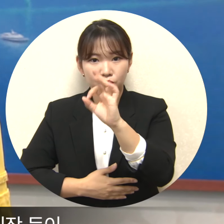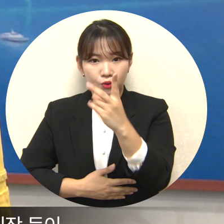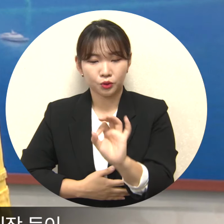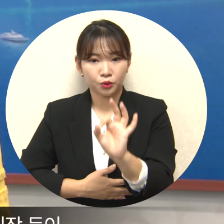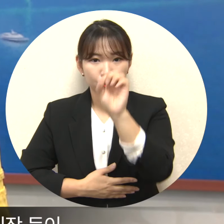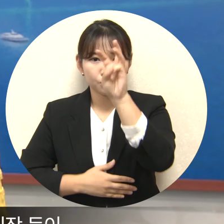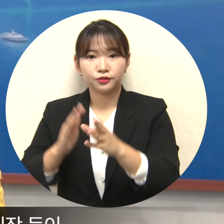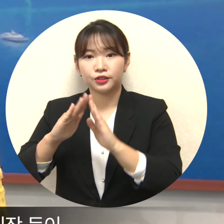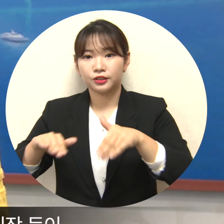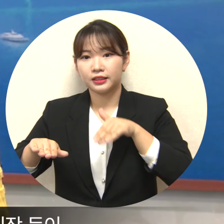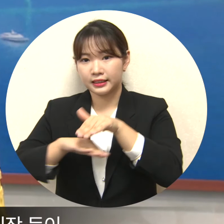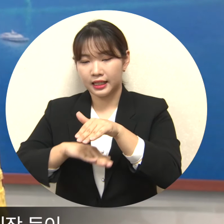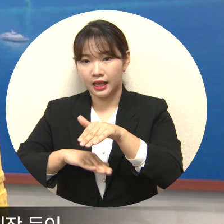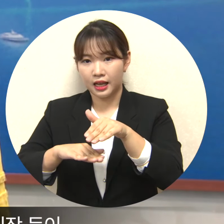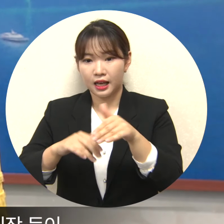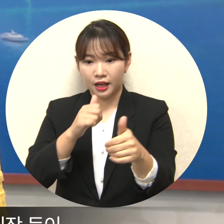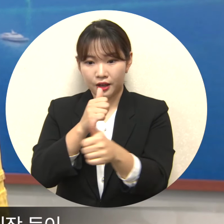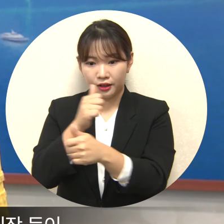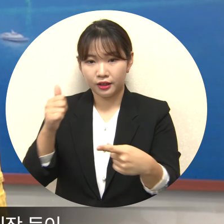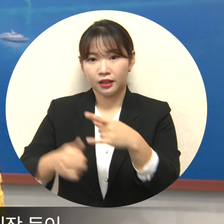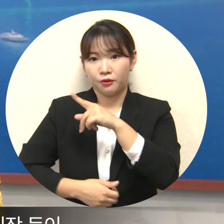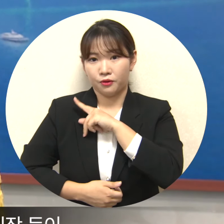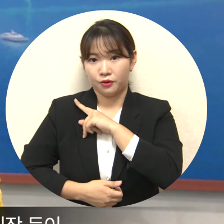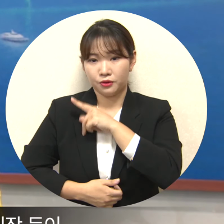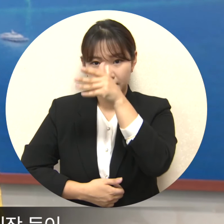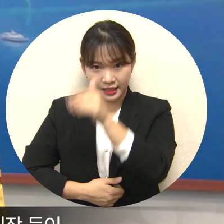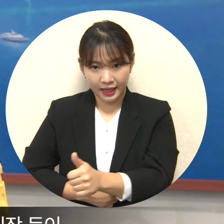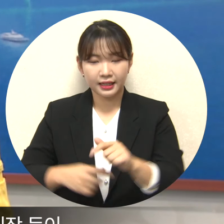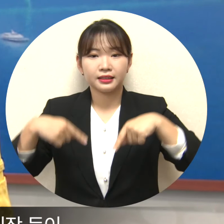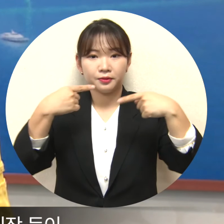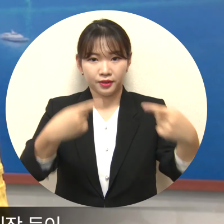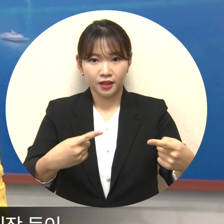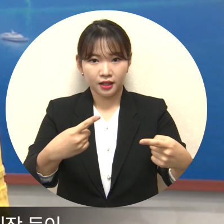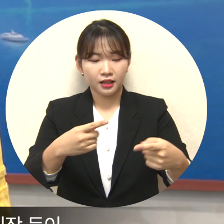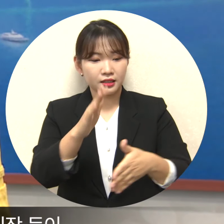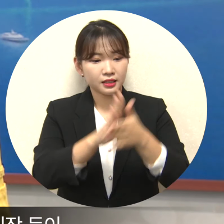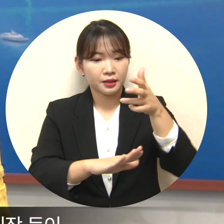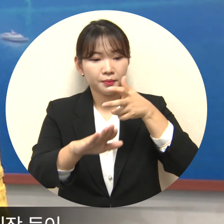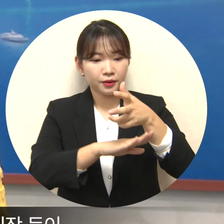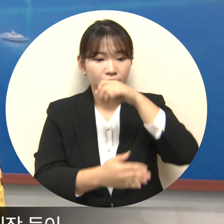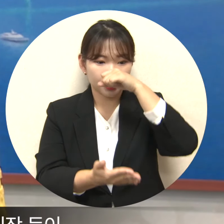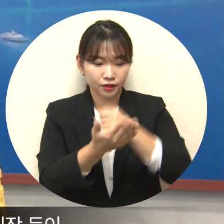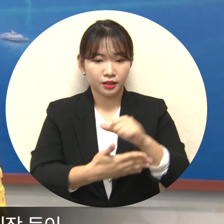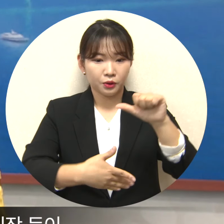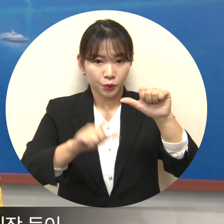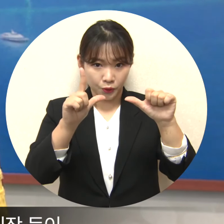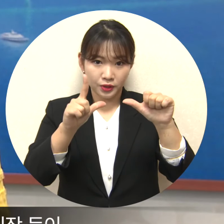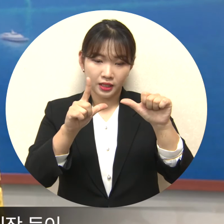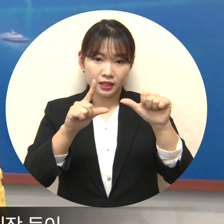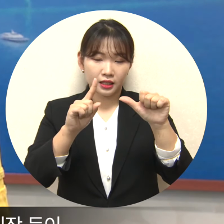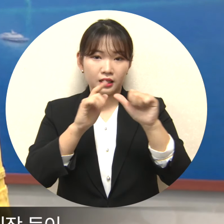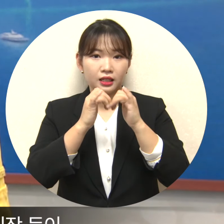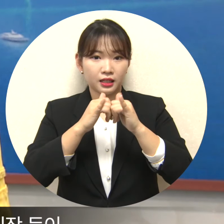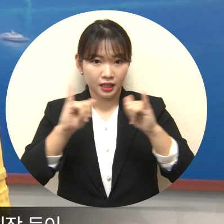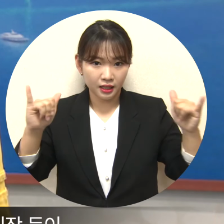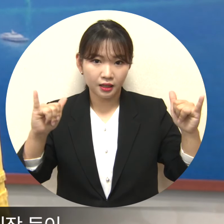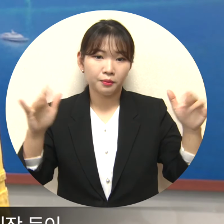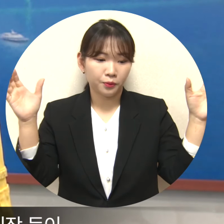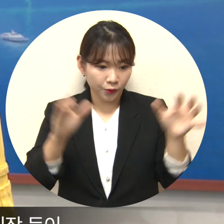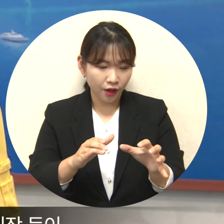전남지역 자동차 노조 위원장 등이 참석한 가운데 시내버스 정상화 오자 대표자회의를